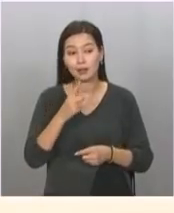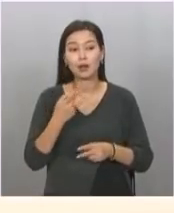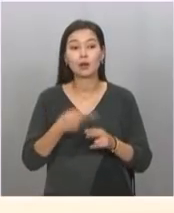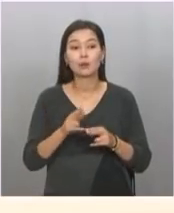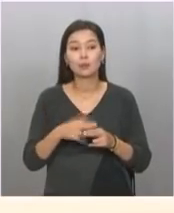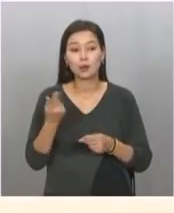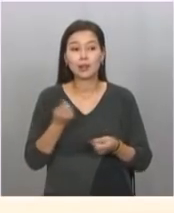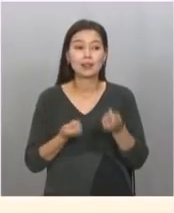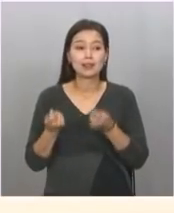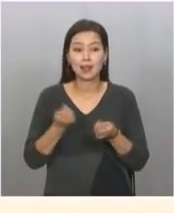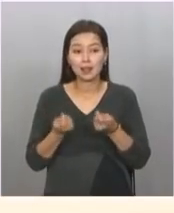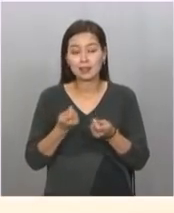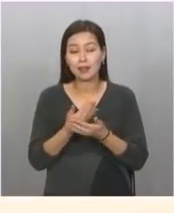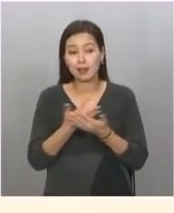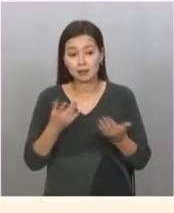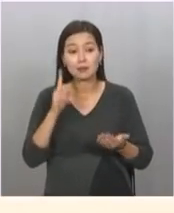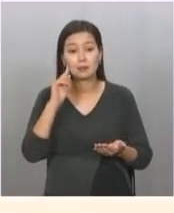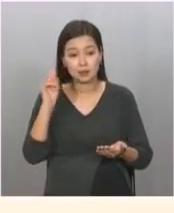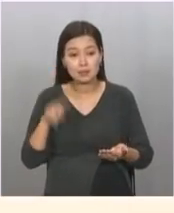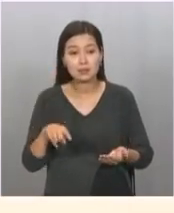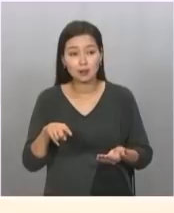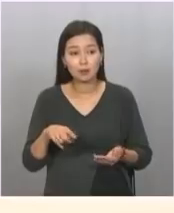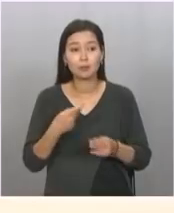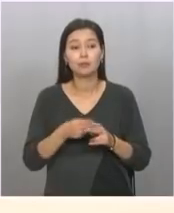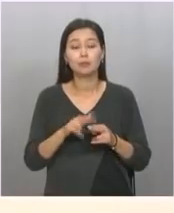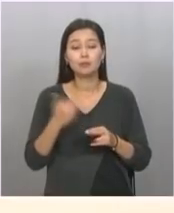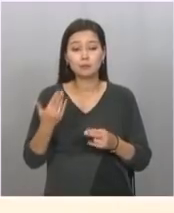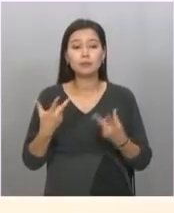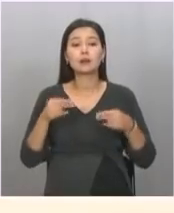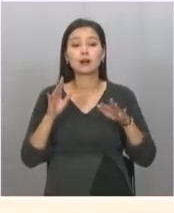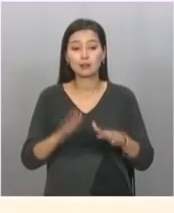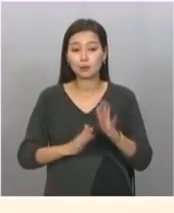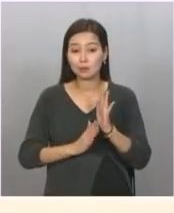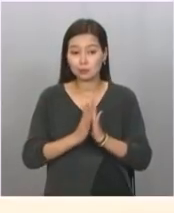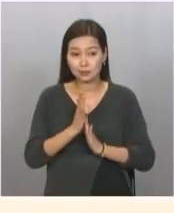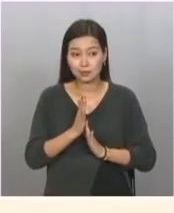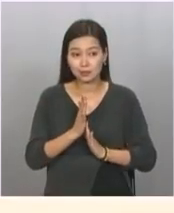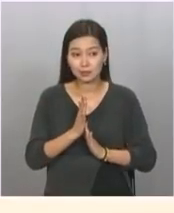Суреттегі дәнді дақылдарды білесіздер ме? Оларды қайда өсіреді?